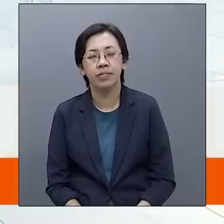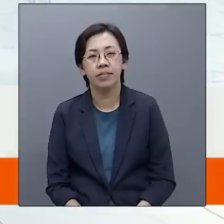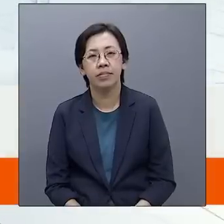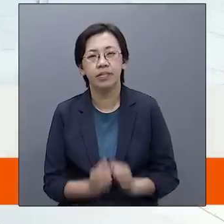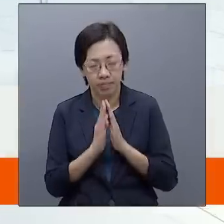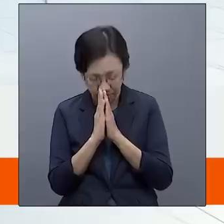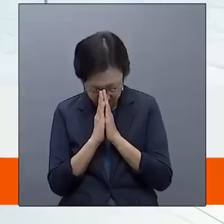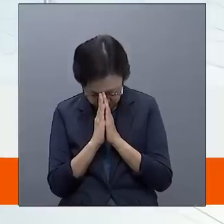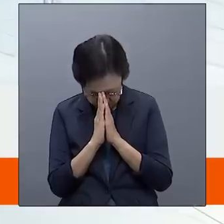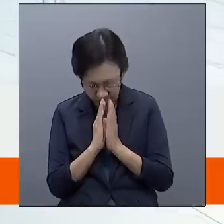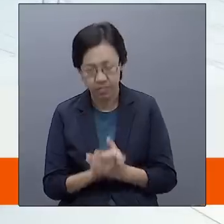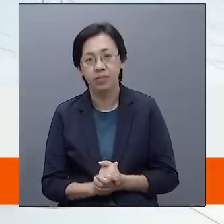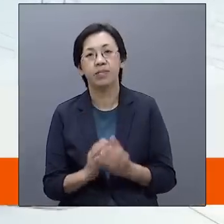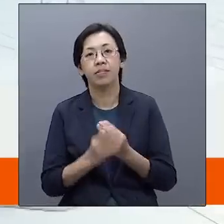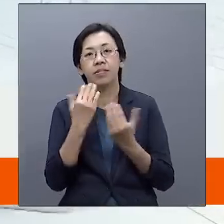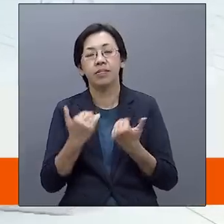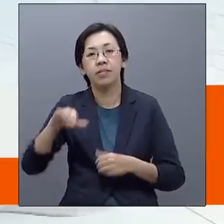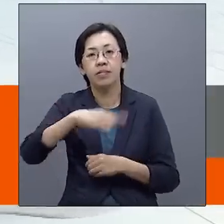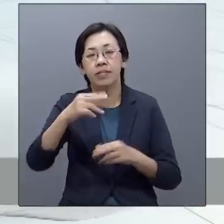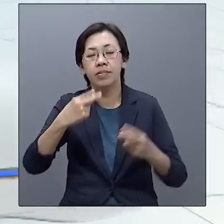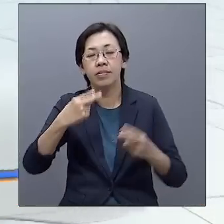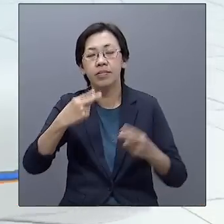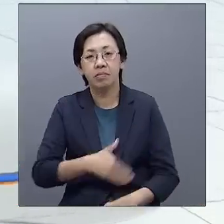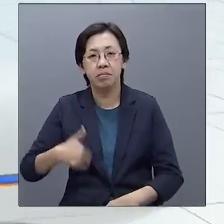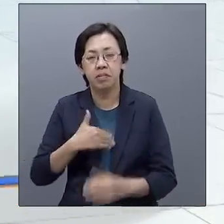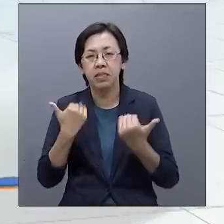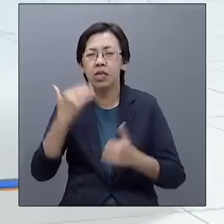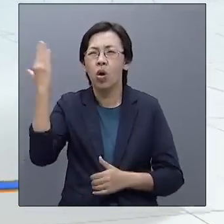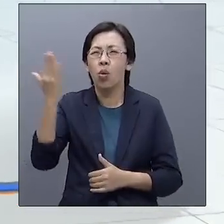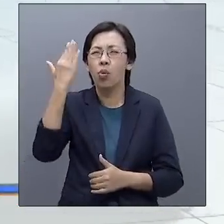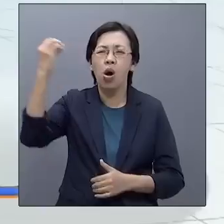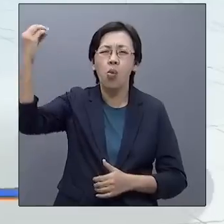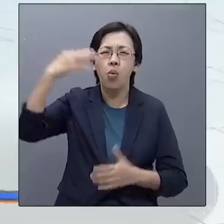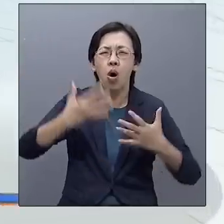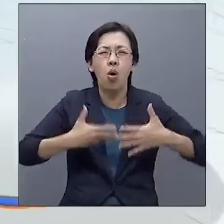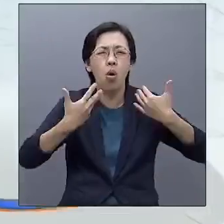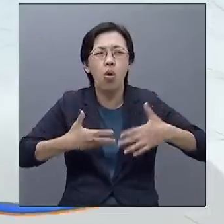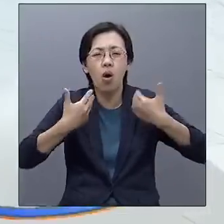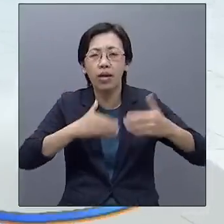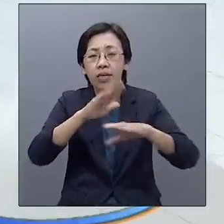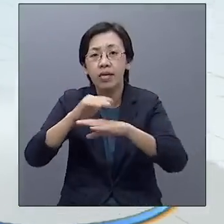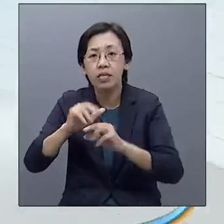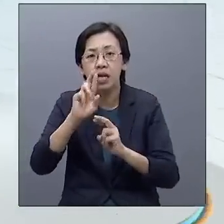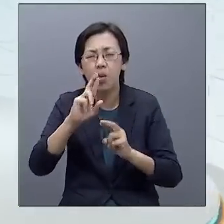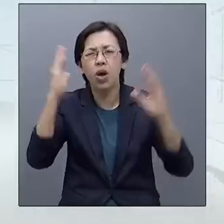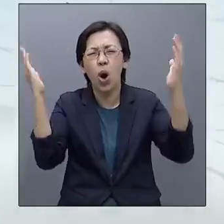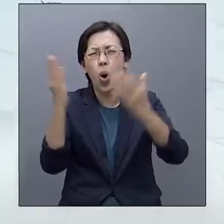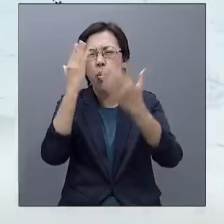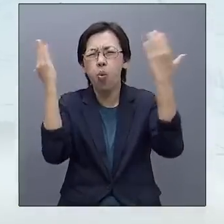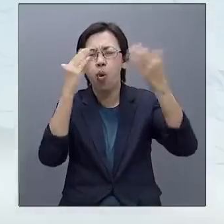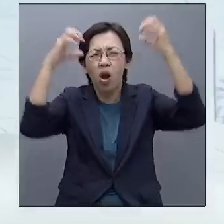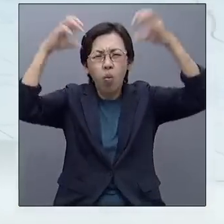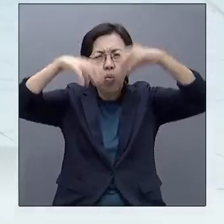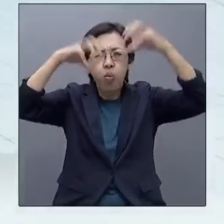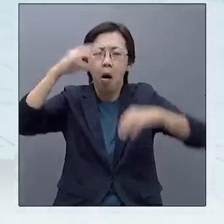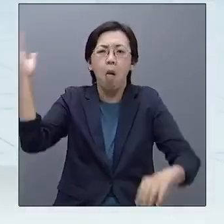สวัสดีค่ะสัปดาห์นี้ขอให้ดูแลรักษาสุขภาพจากอากาศที่ร้อนถึงร้อนจัดนะคะนอกจากนี้ก็ยังต้องระวังอันตรายจากฝนฟ้าคะนองลมกระโชกแรง